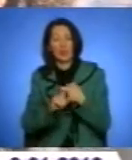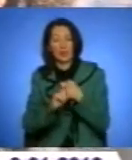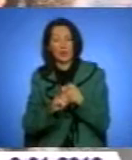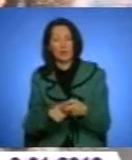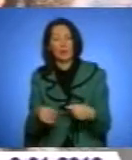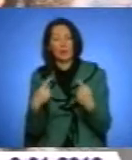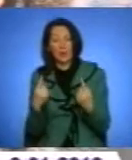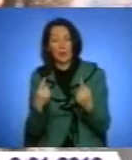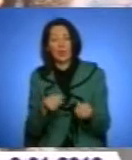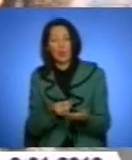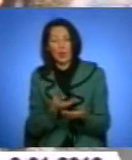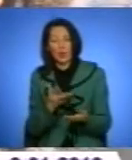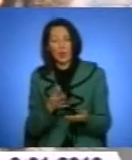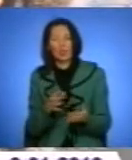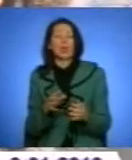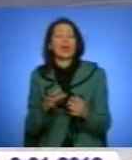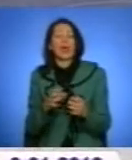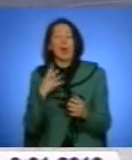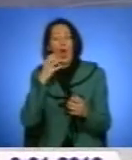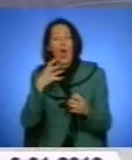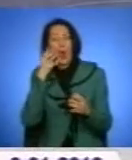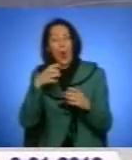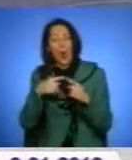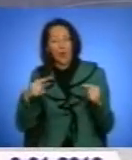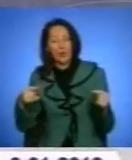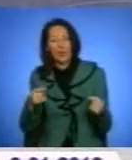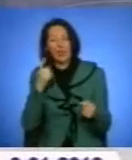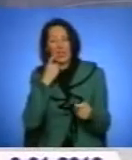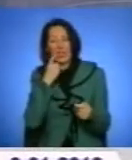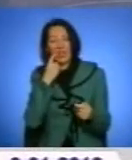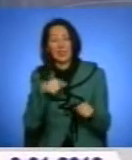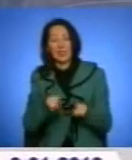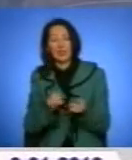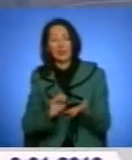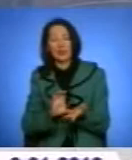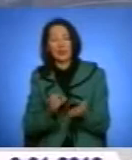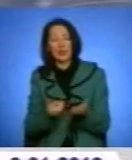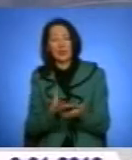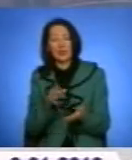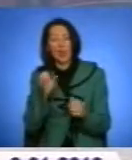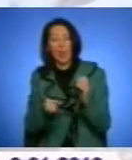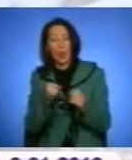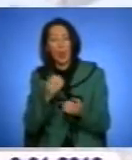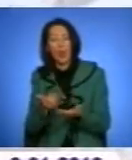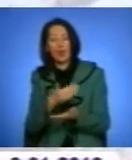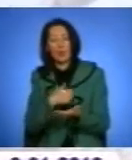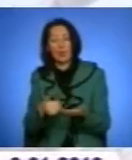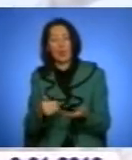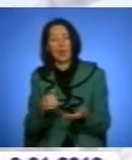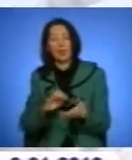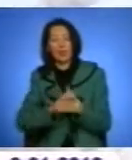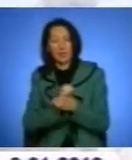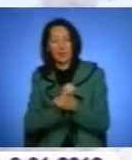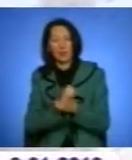Найбільше подорожчали овочі та яйця. Також зросли ціни на молоко, сметану, маргарин, сири, хліб, кисломолочну